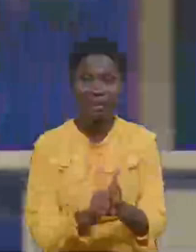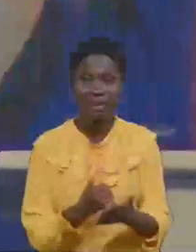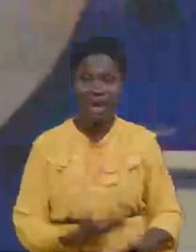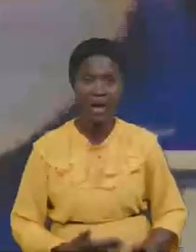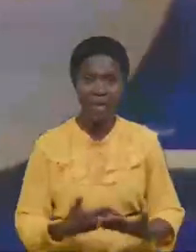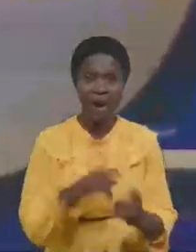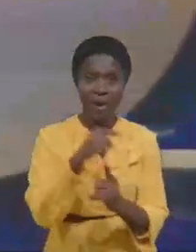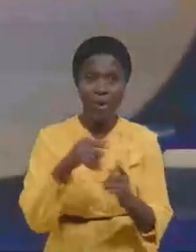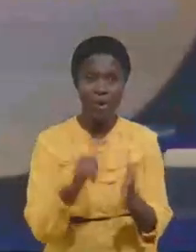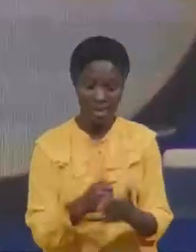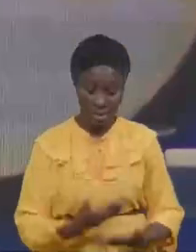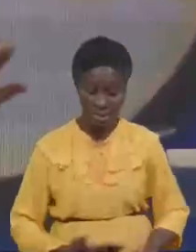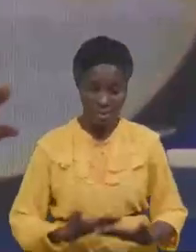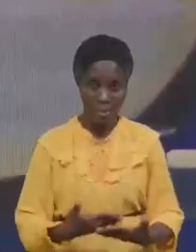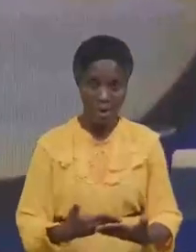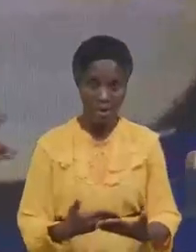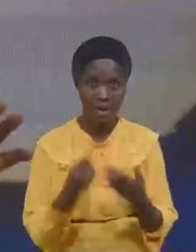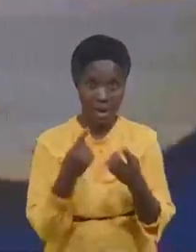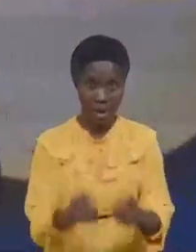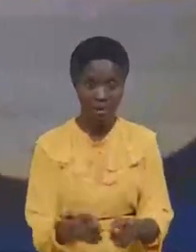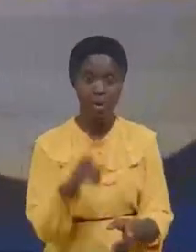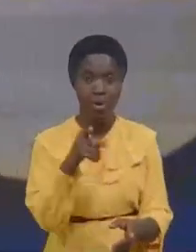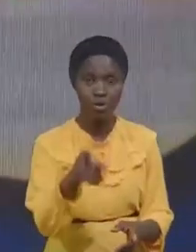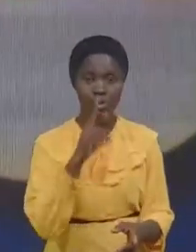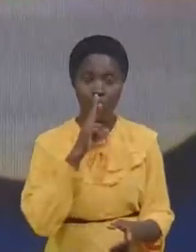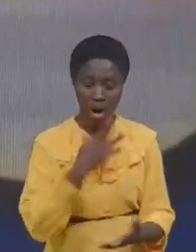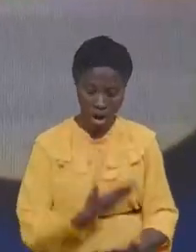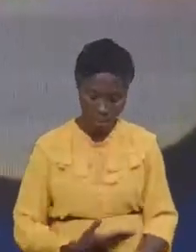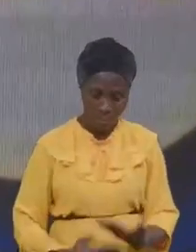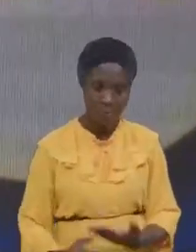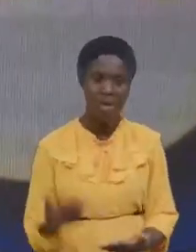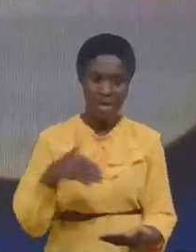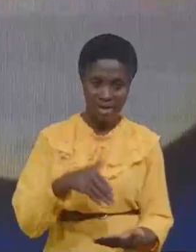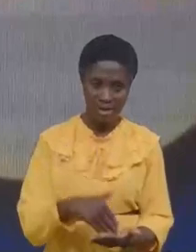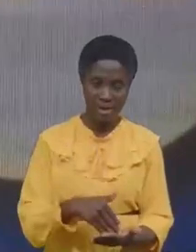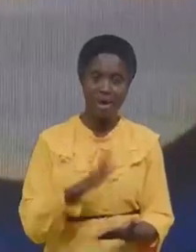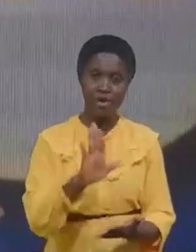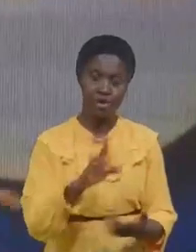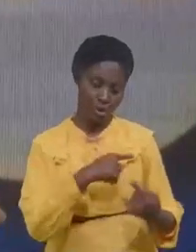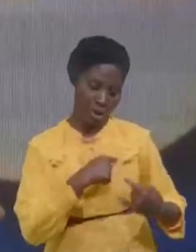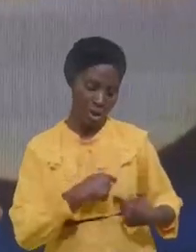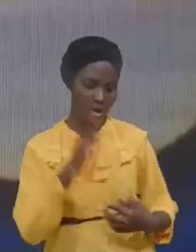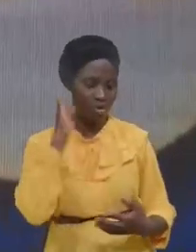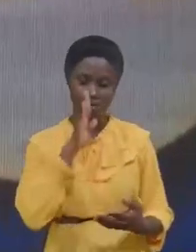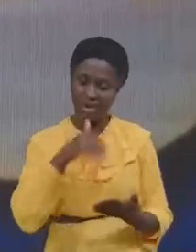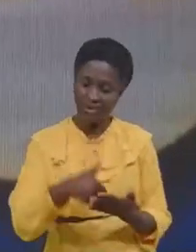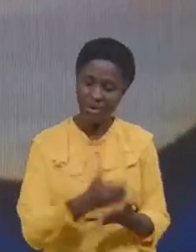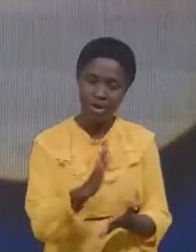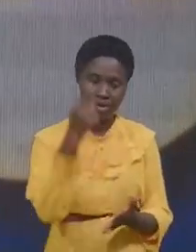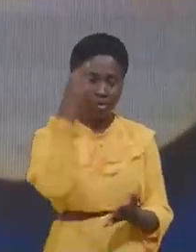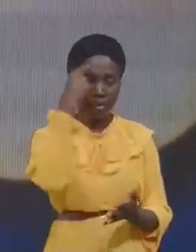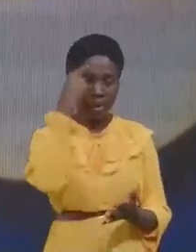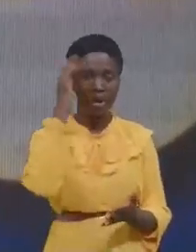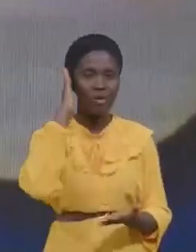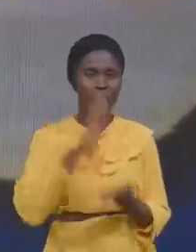le Saint-Esprit. Si cela est fait, tu es né de nouveau. Ton cœur sera nouveau,